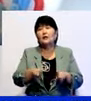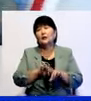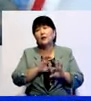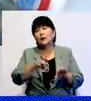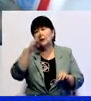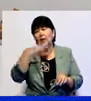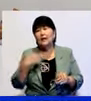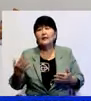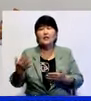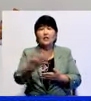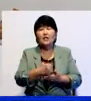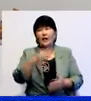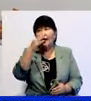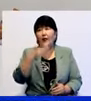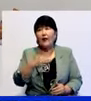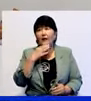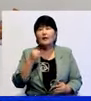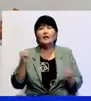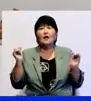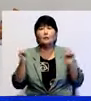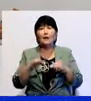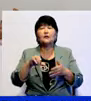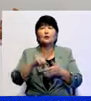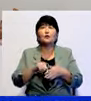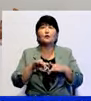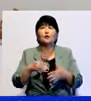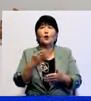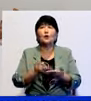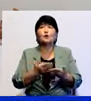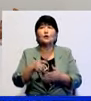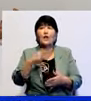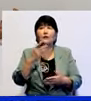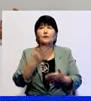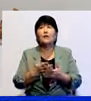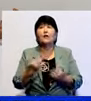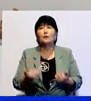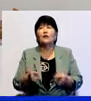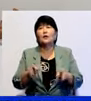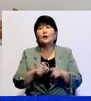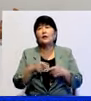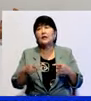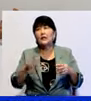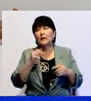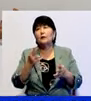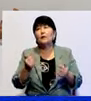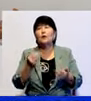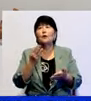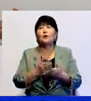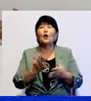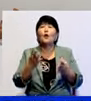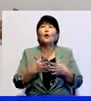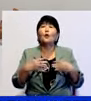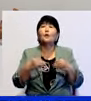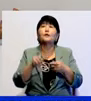әкелерді жинасақ, әкелермен бас қосу жасасақ деген ұсыныс айтып жатыр. Сосын енді мына кемшілікті біз мойындауымыз керек.